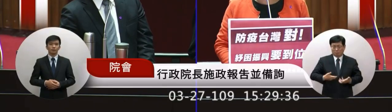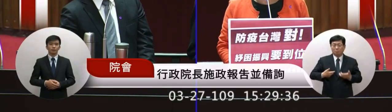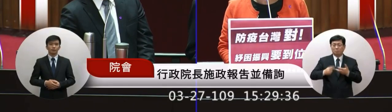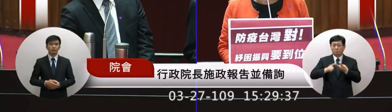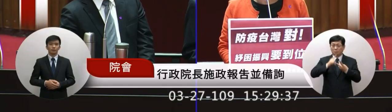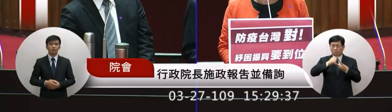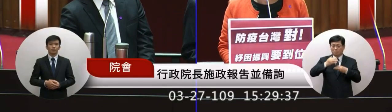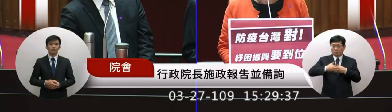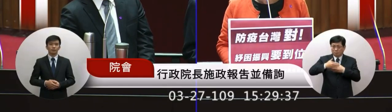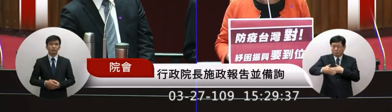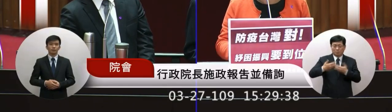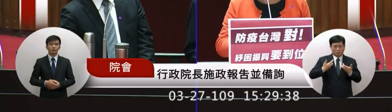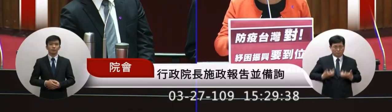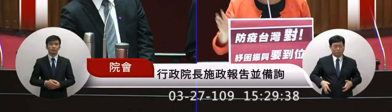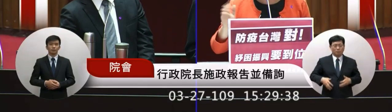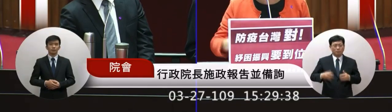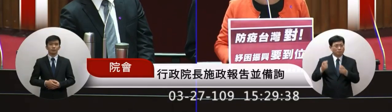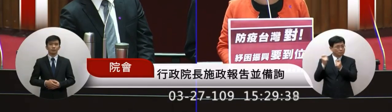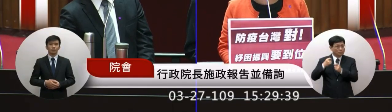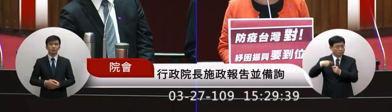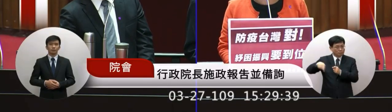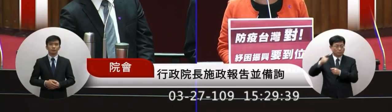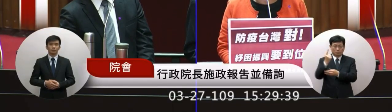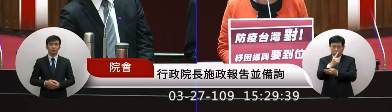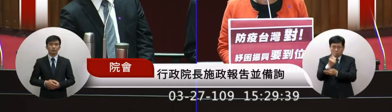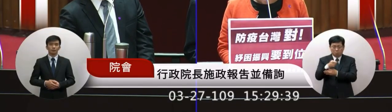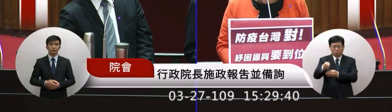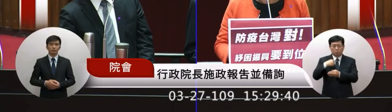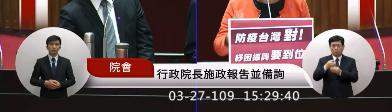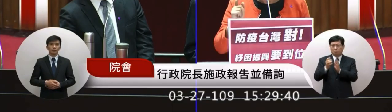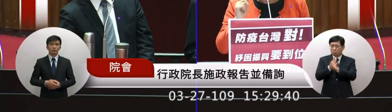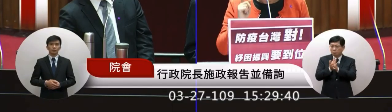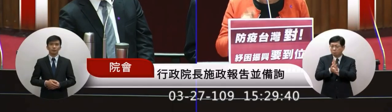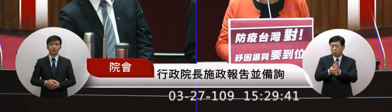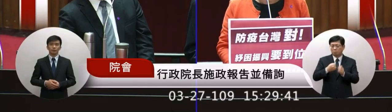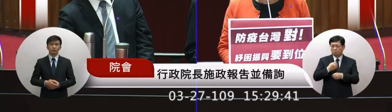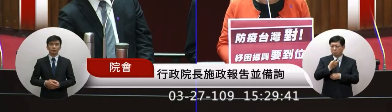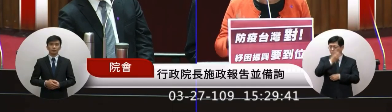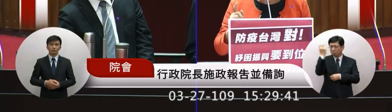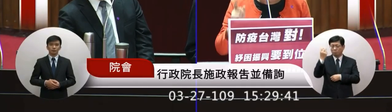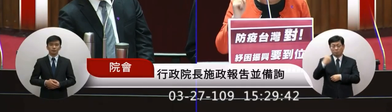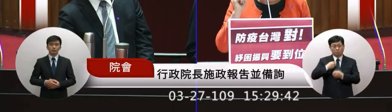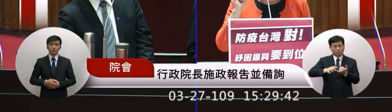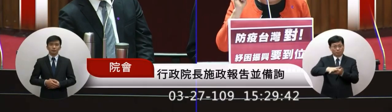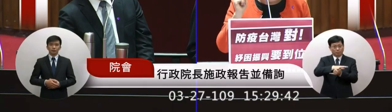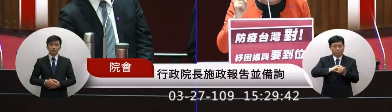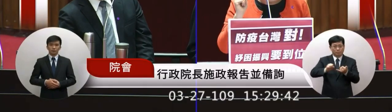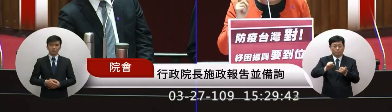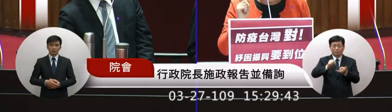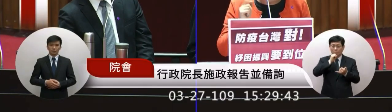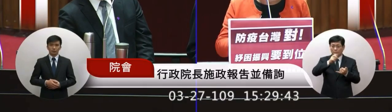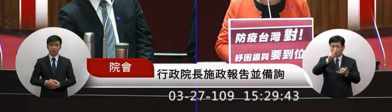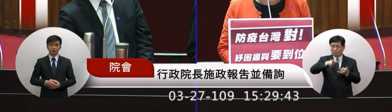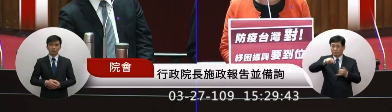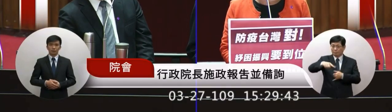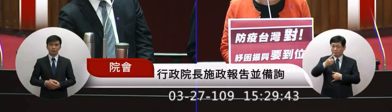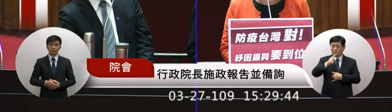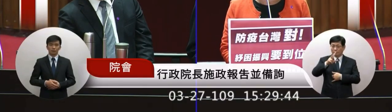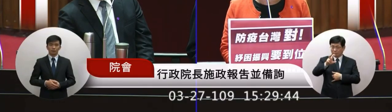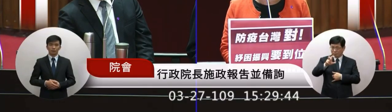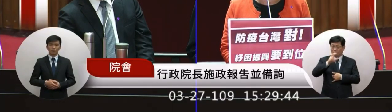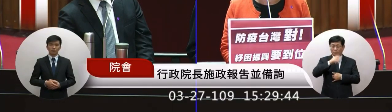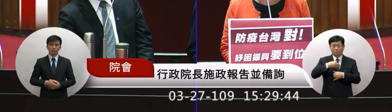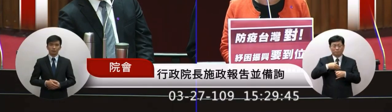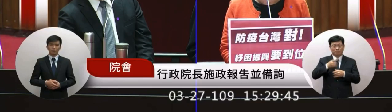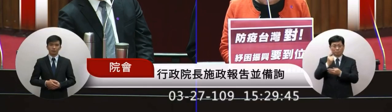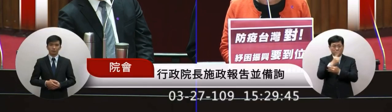基层的消防队哦，去跟大家开杠了哈。我发现哦，我们全国的2170辆的